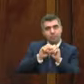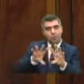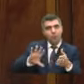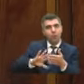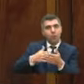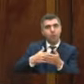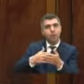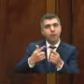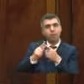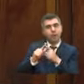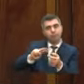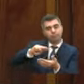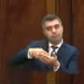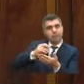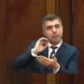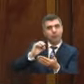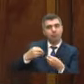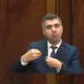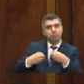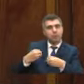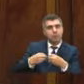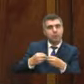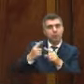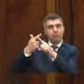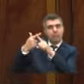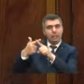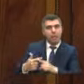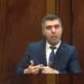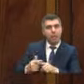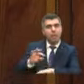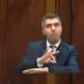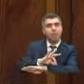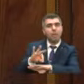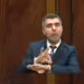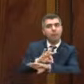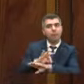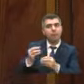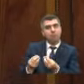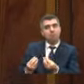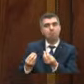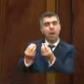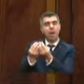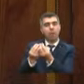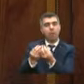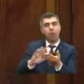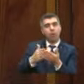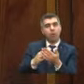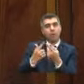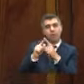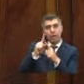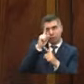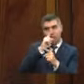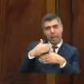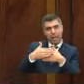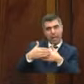التي سنفوضها والإمكانات المالية أو البشرية التي ضروري تمشي مع الاختصاصات، وسنبدأ فورا بالتنفيذ إن شاء الله